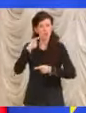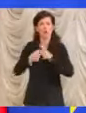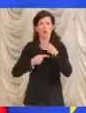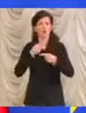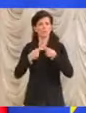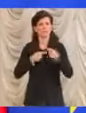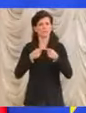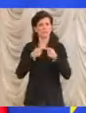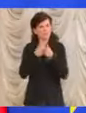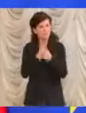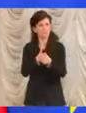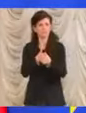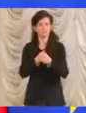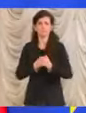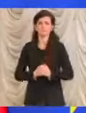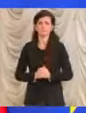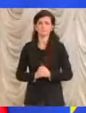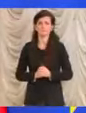guardia